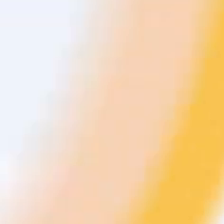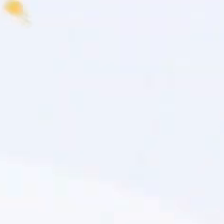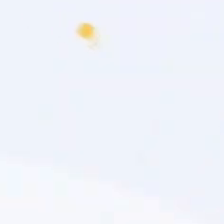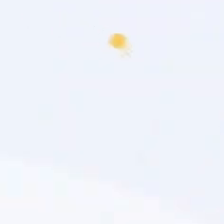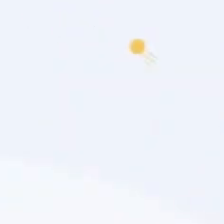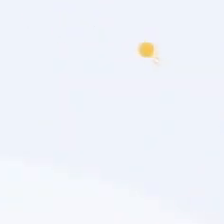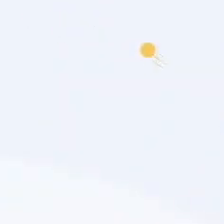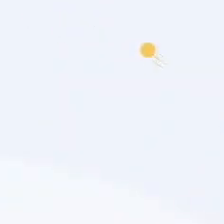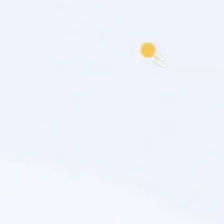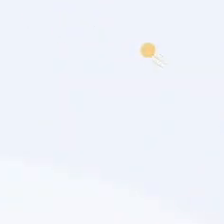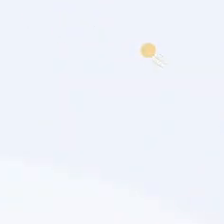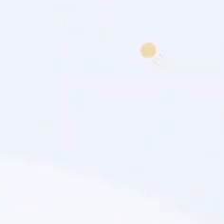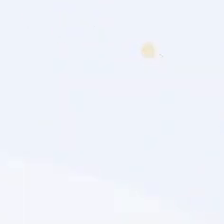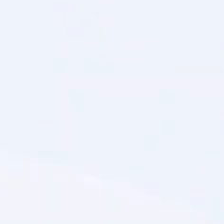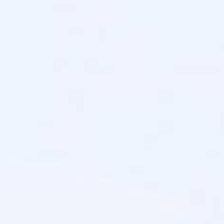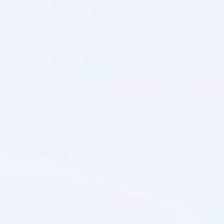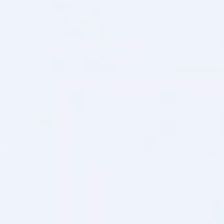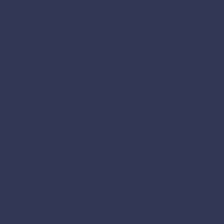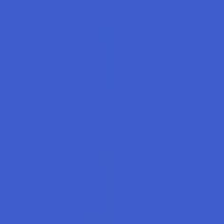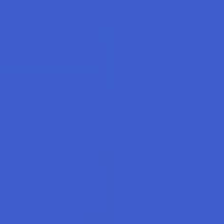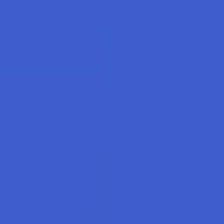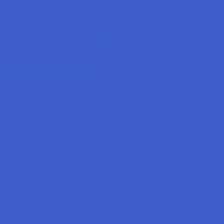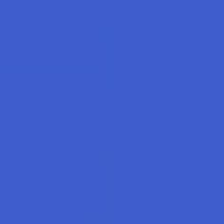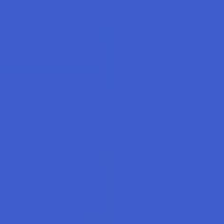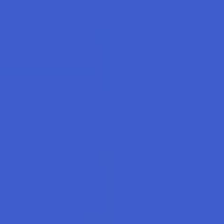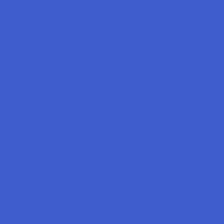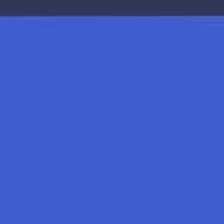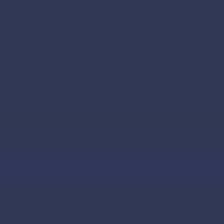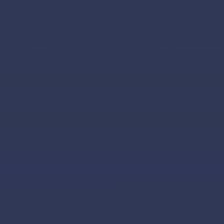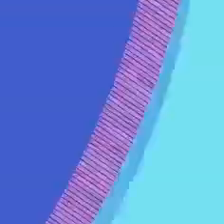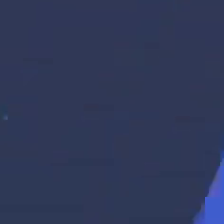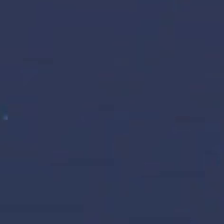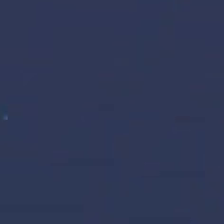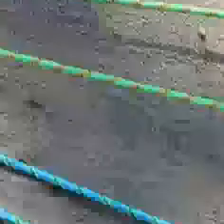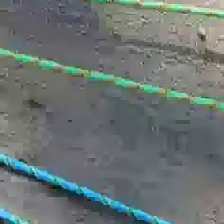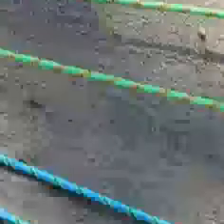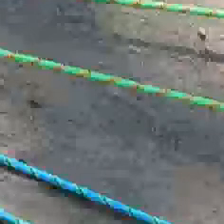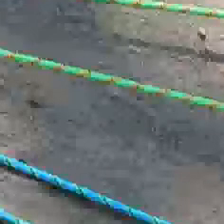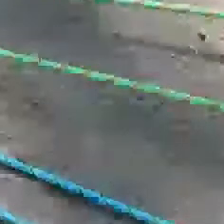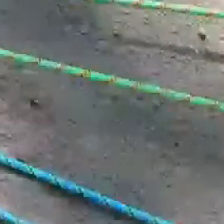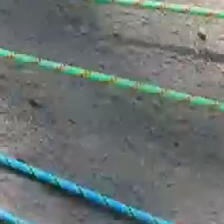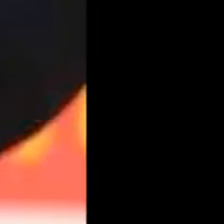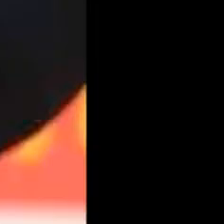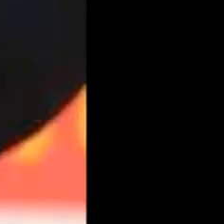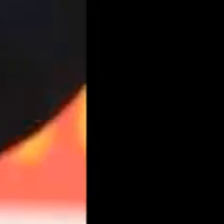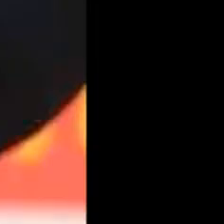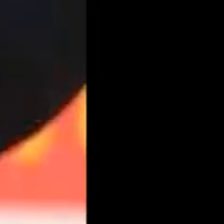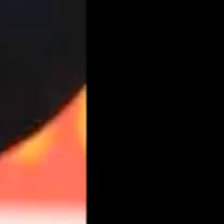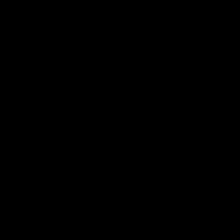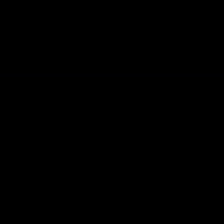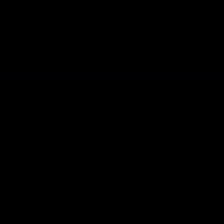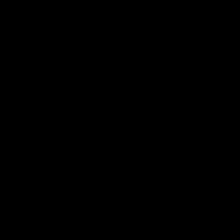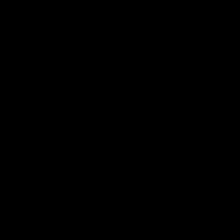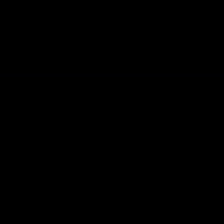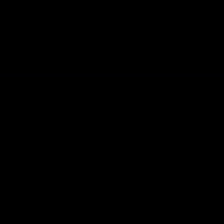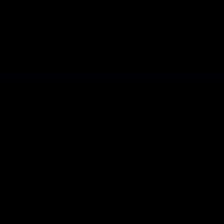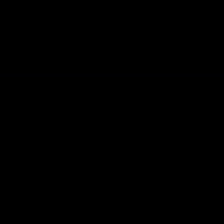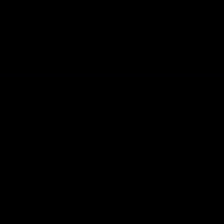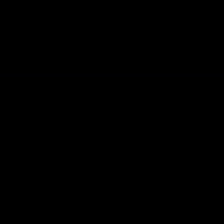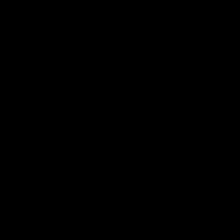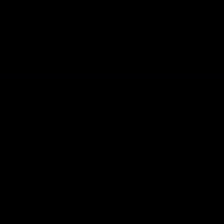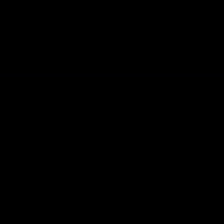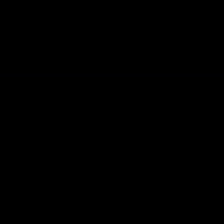안녕하십니까. 현존의 세상, 대동 세상, 함께 살아가는 세상을 꿈꾸는 까라TV입니다. 우리